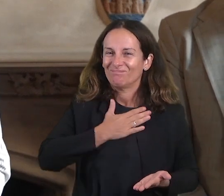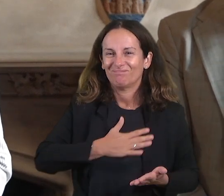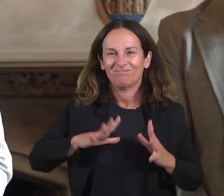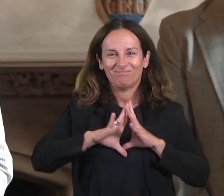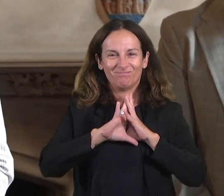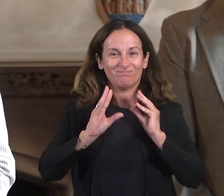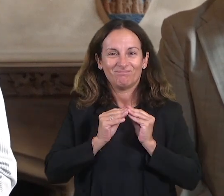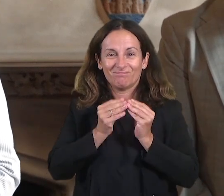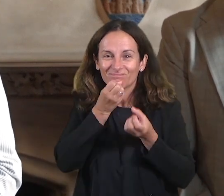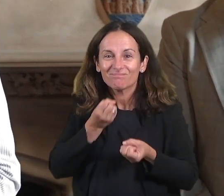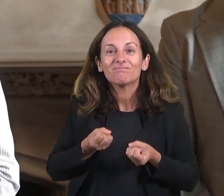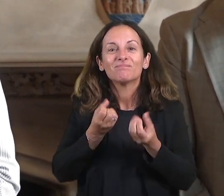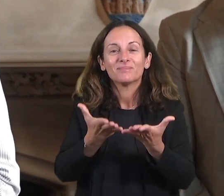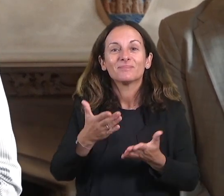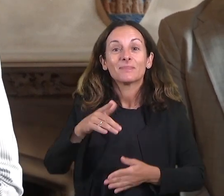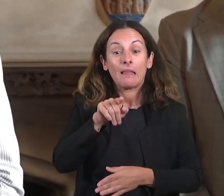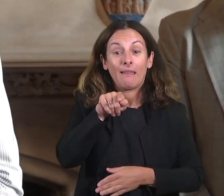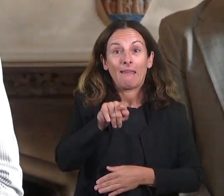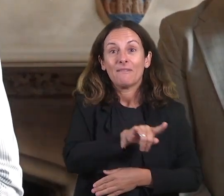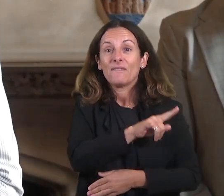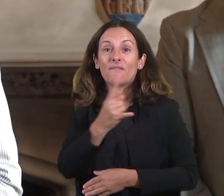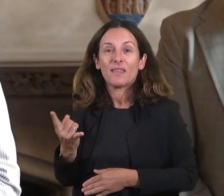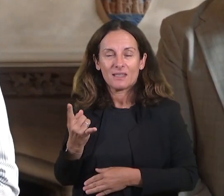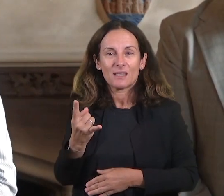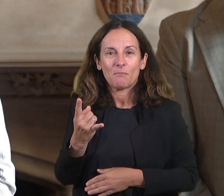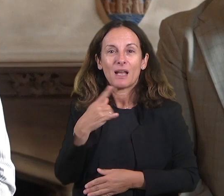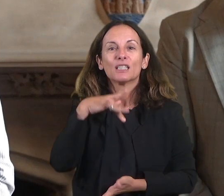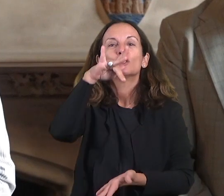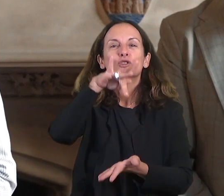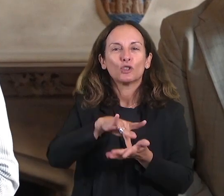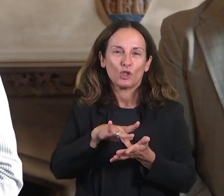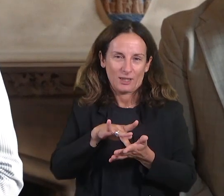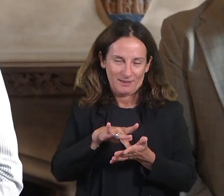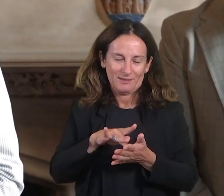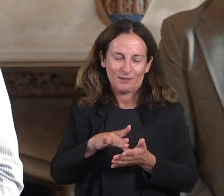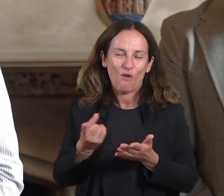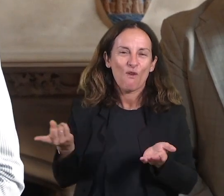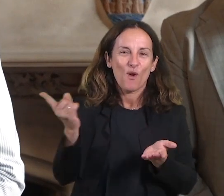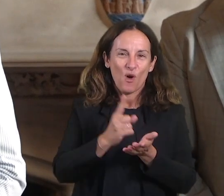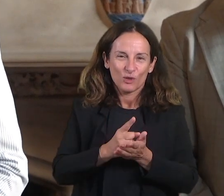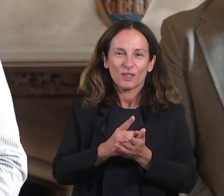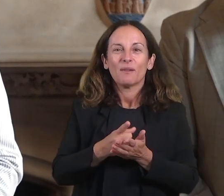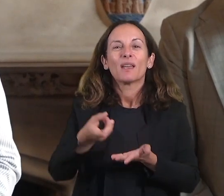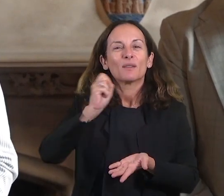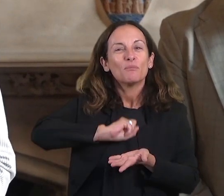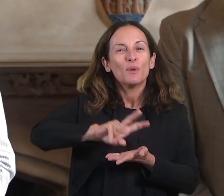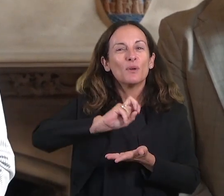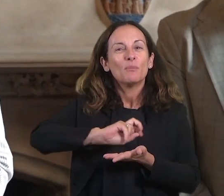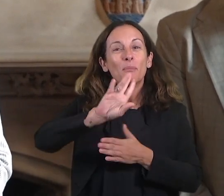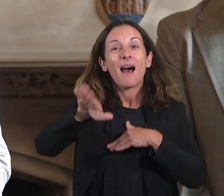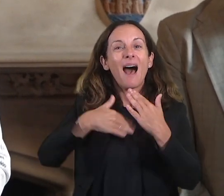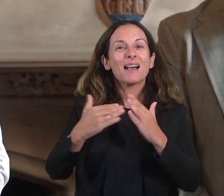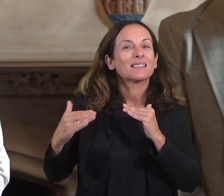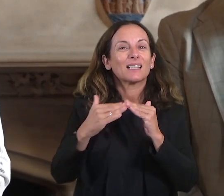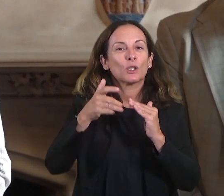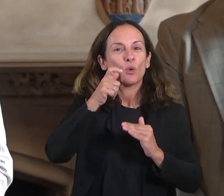setmana se celebrarà aquesta nova pujada de Lluc a peu des de la part forana. Una pujada en